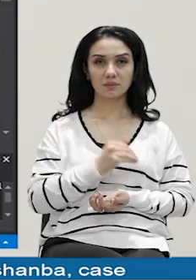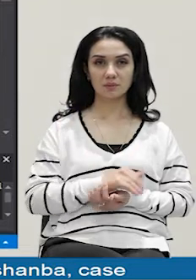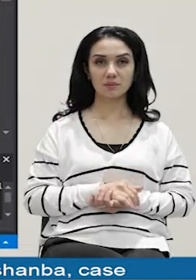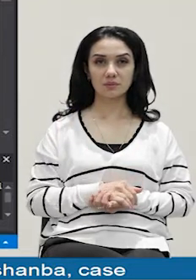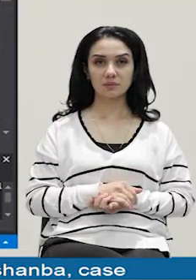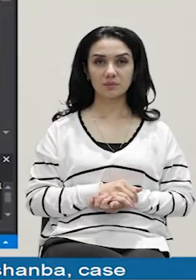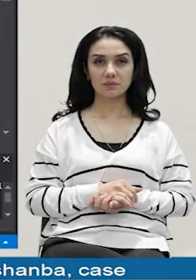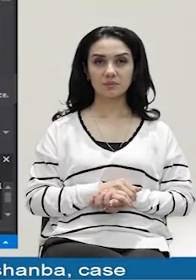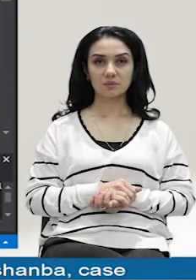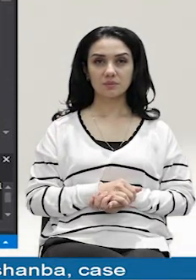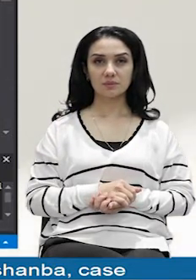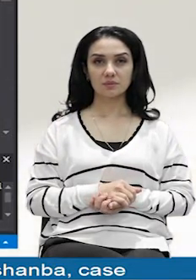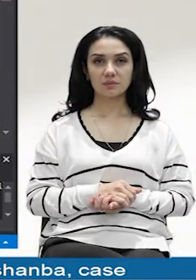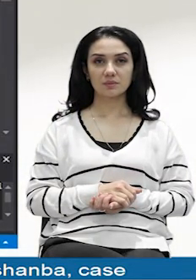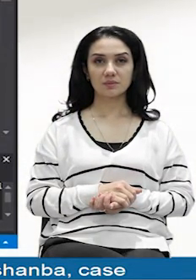Case 6'da.